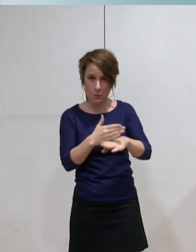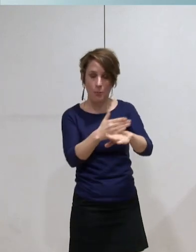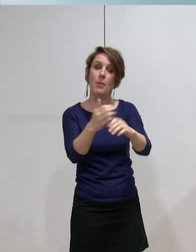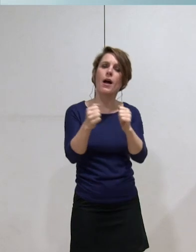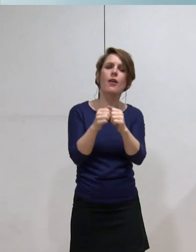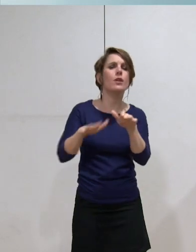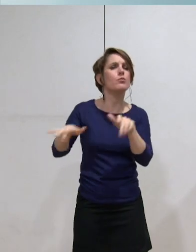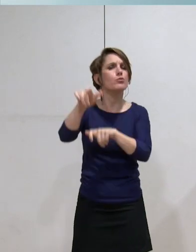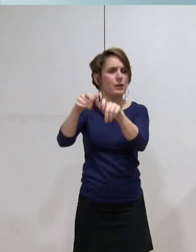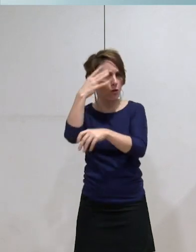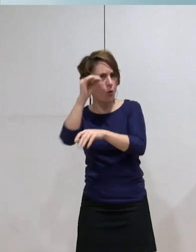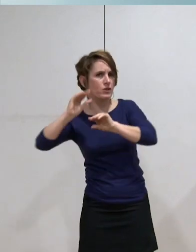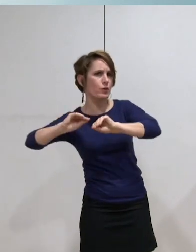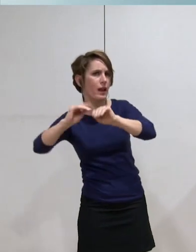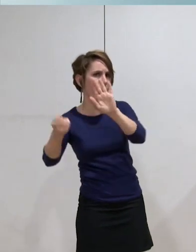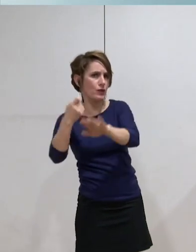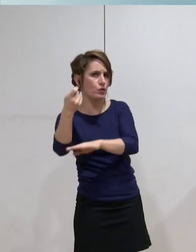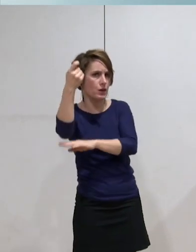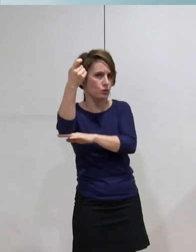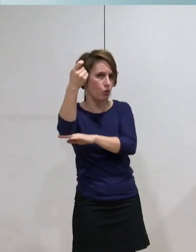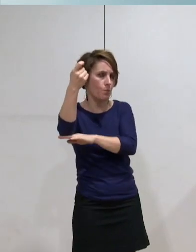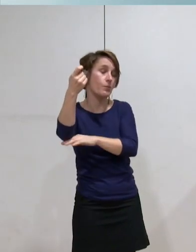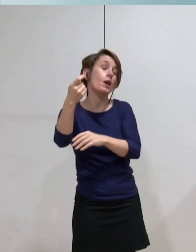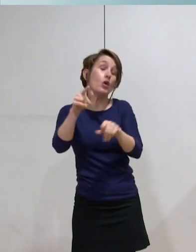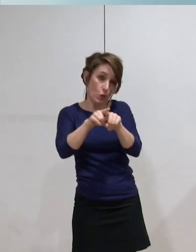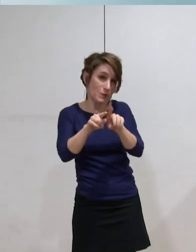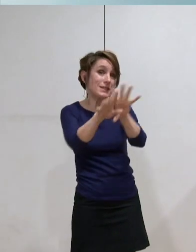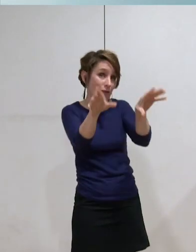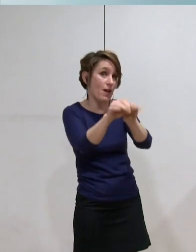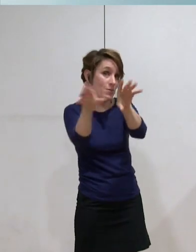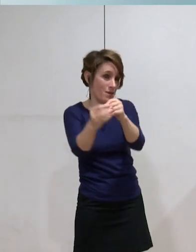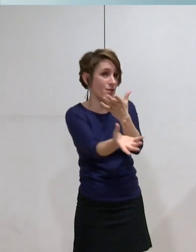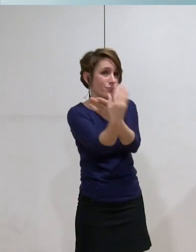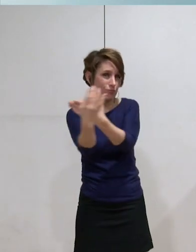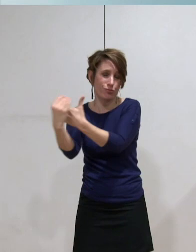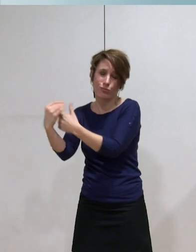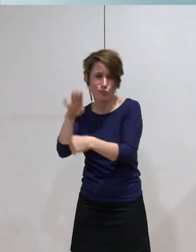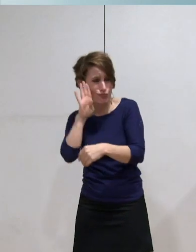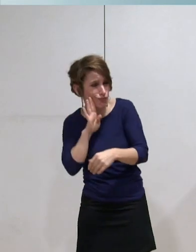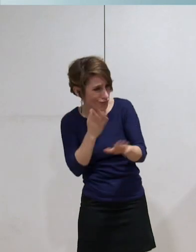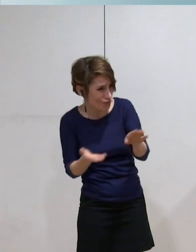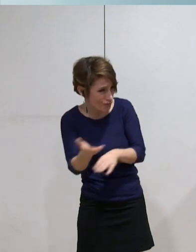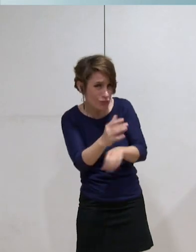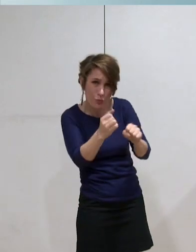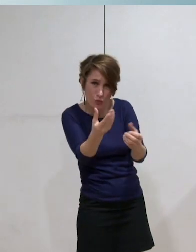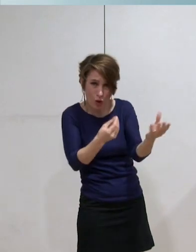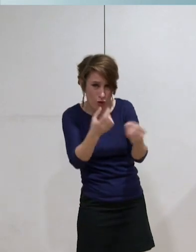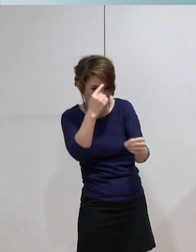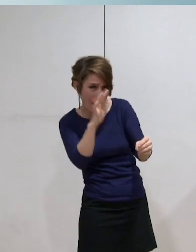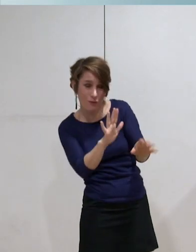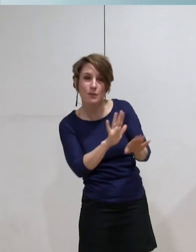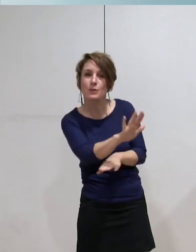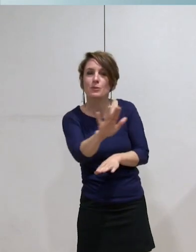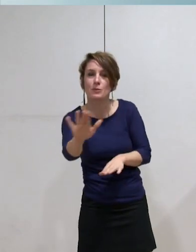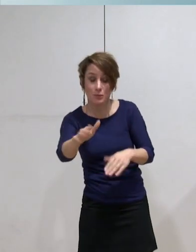éducative plus particulièrement sans nul doute les familles puisque nous les appelons à se prononcer individuellement courant